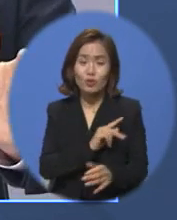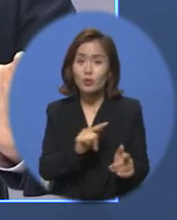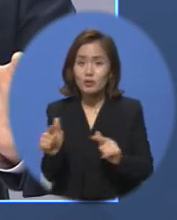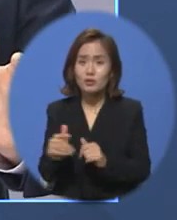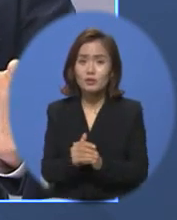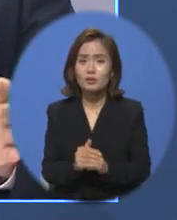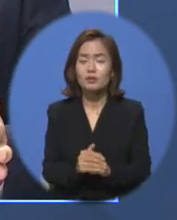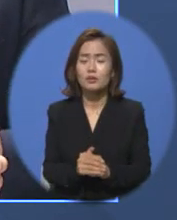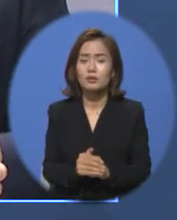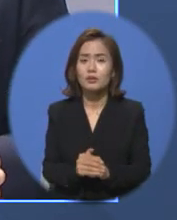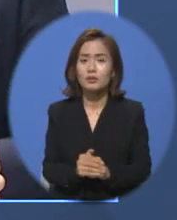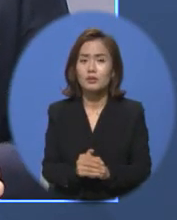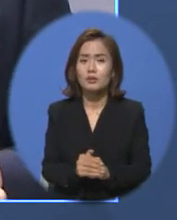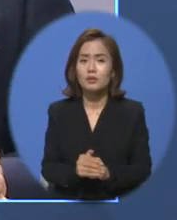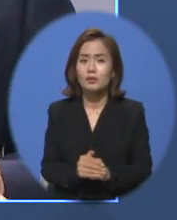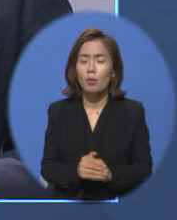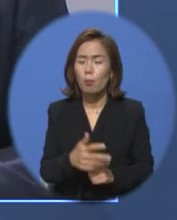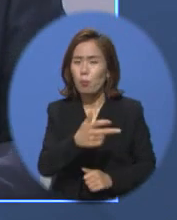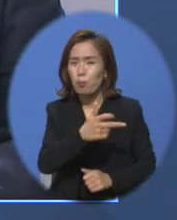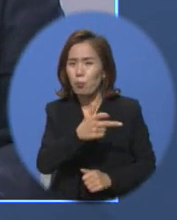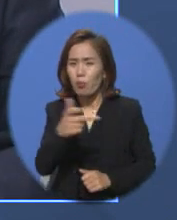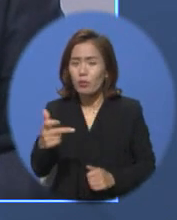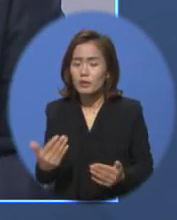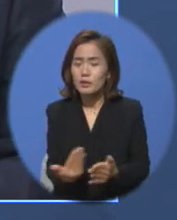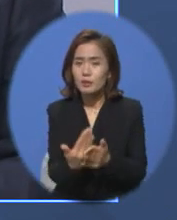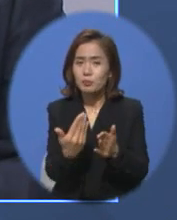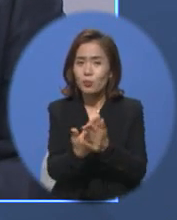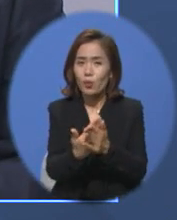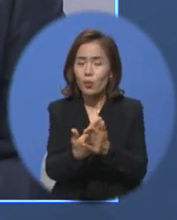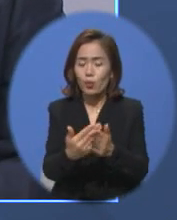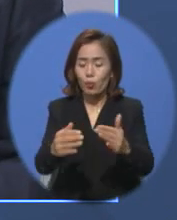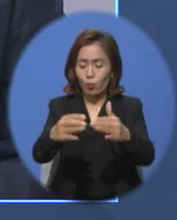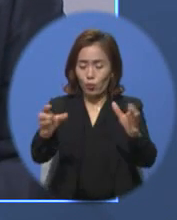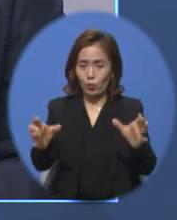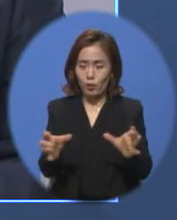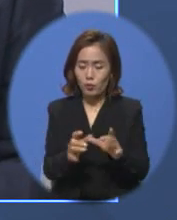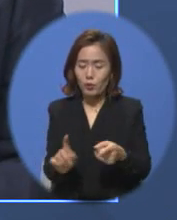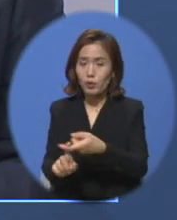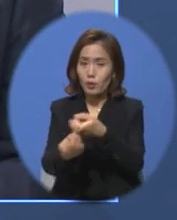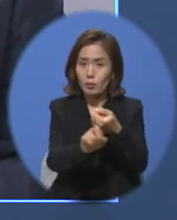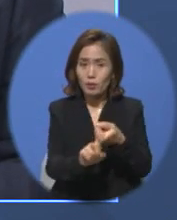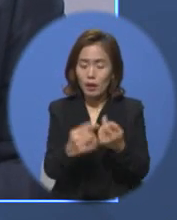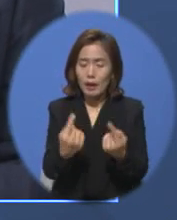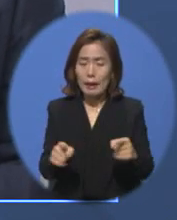포함한 범진보진영의무소속의원들의강력한반대에도불구하고,우리는단결하여 결국